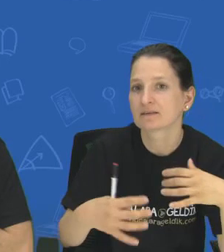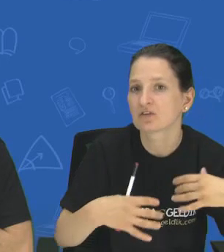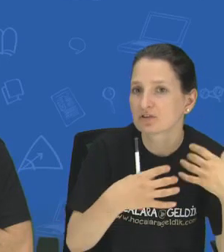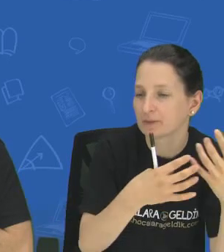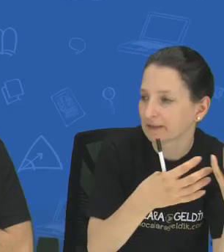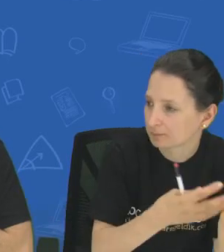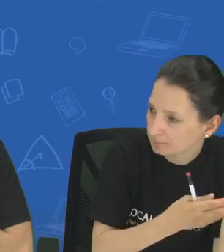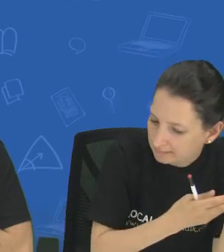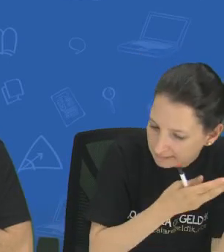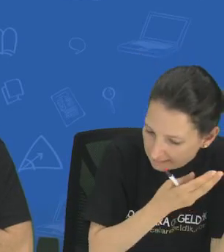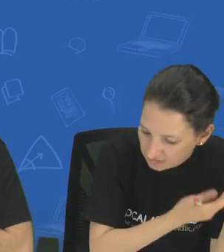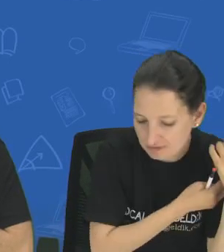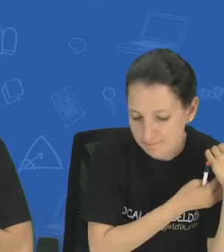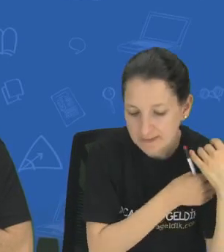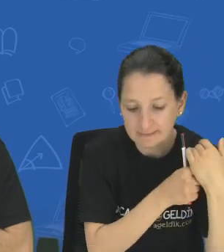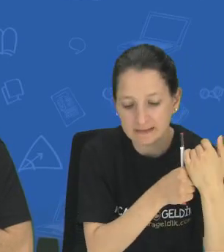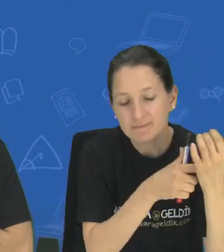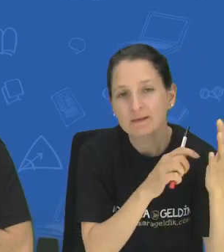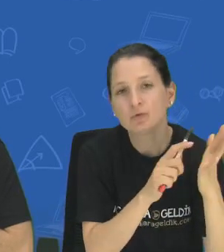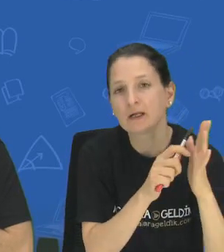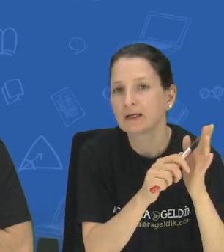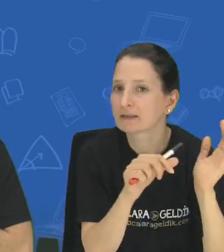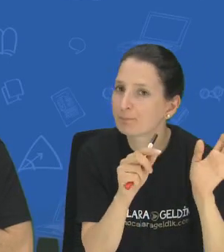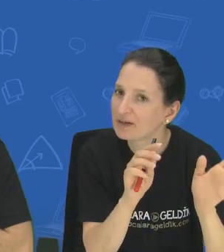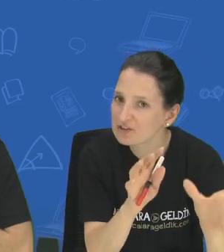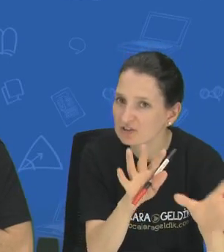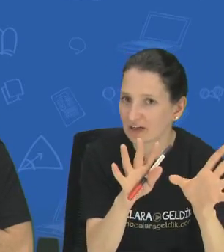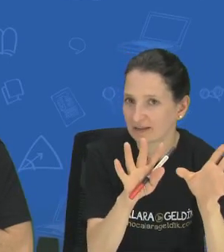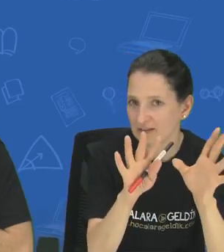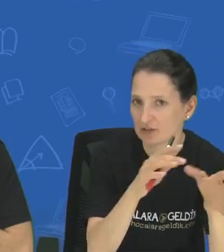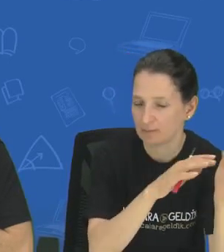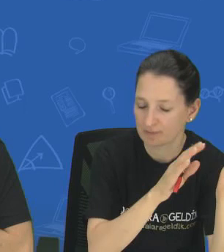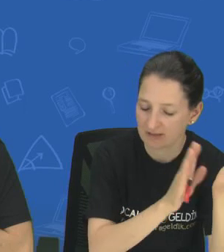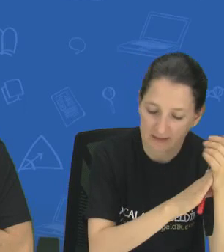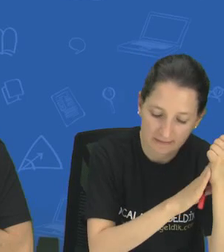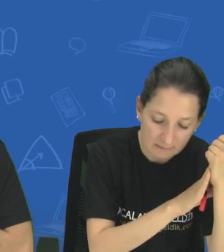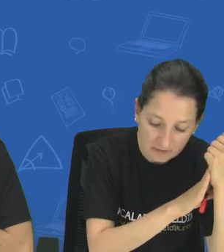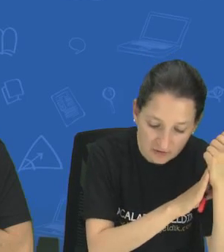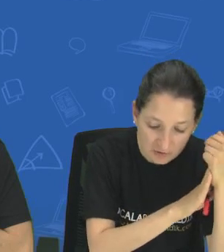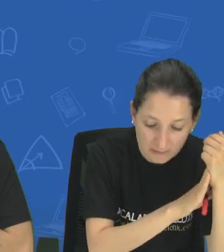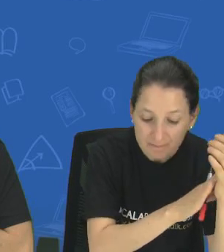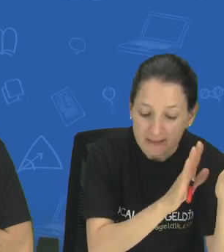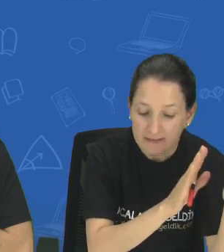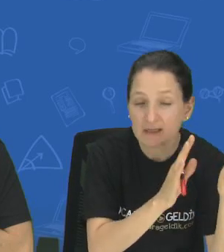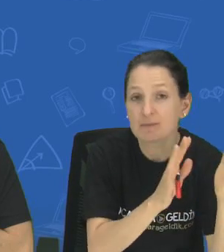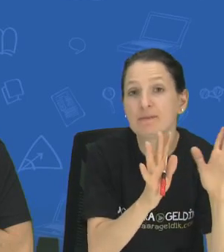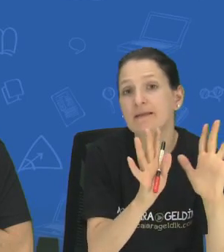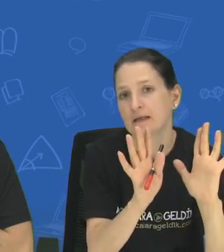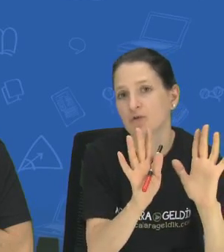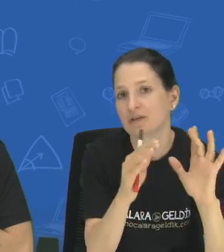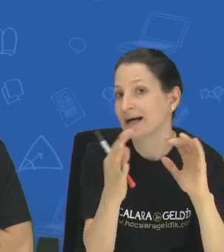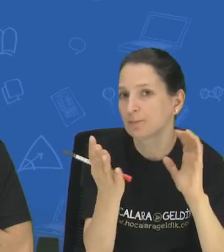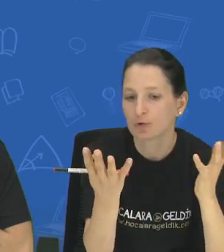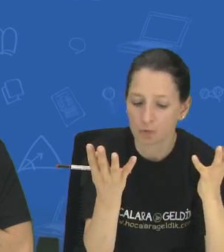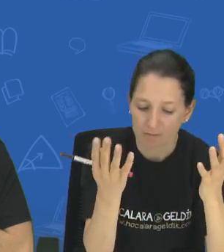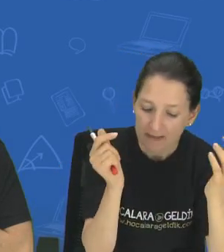daha ayrıntılı çalışmalar yapabilmeleri için diyelim. Bunlarla alakalı başlıca incelememiz gerekenlere bakacağız. Şimdi kimya bilimine